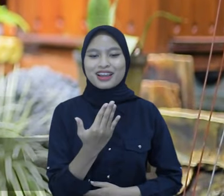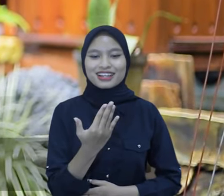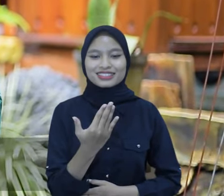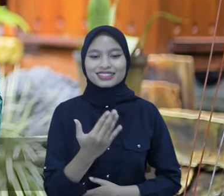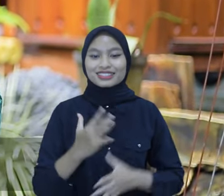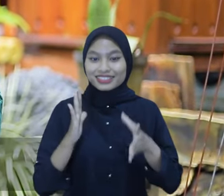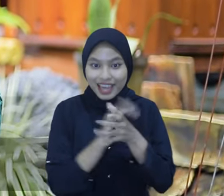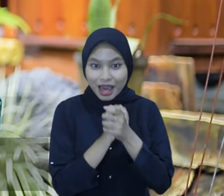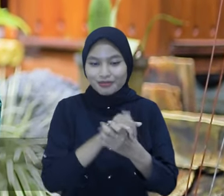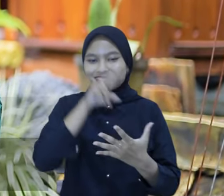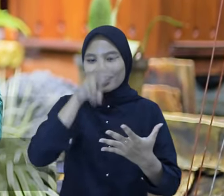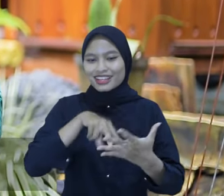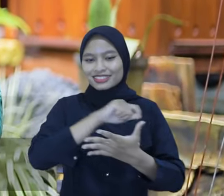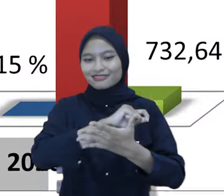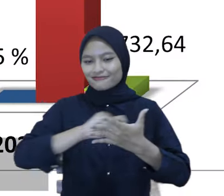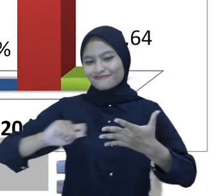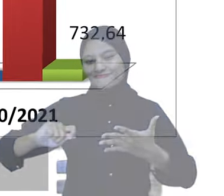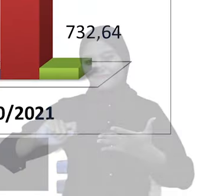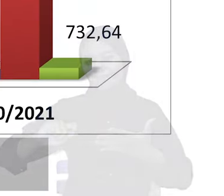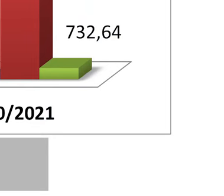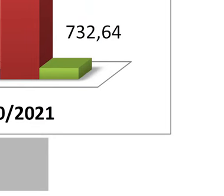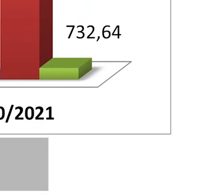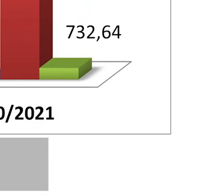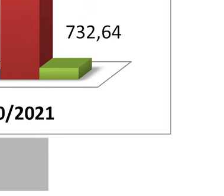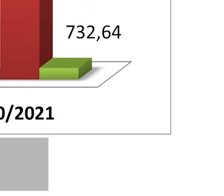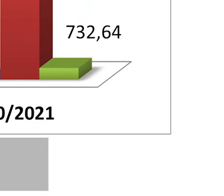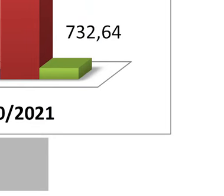kasih. Salam literasi.